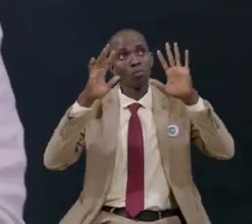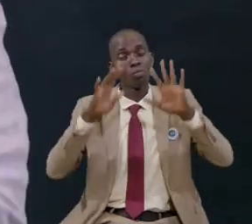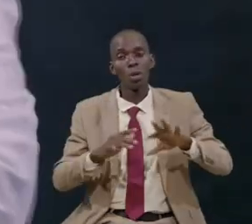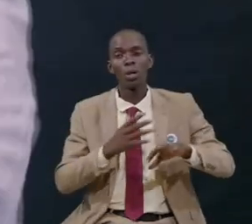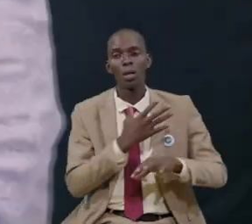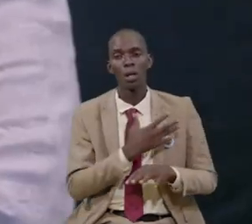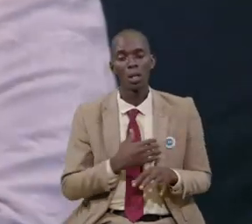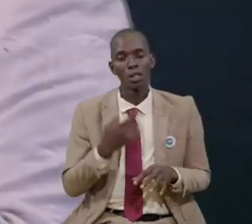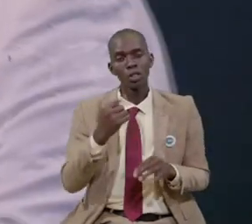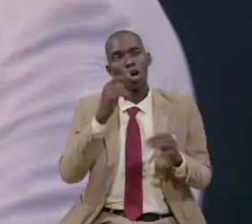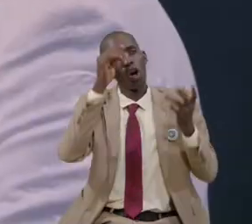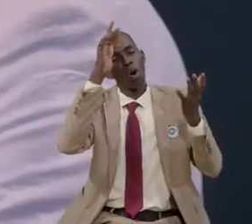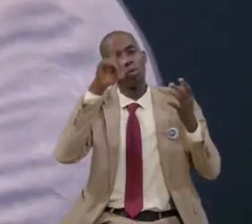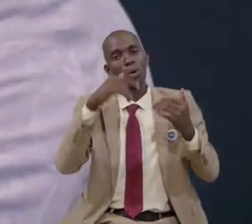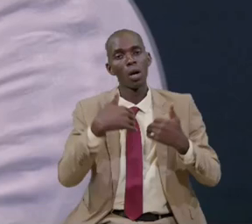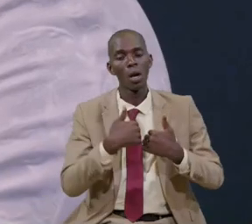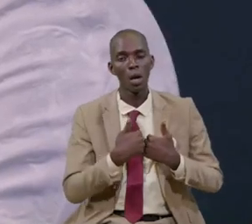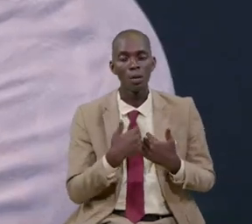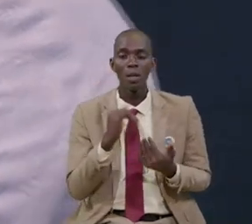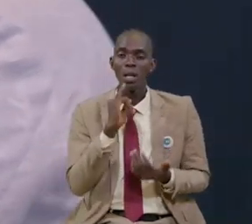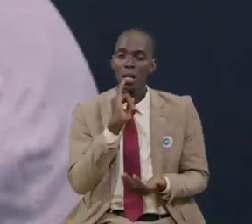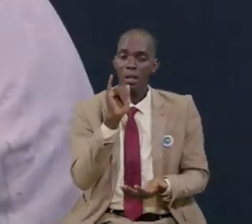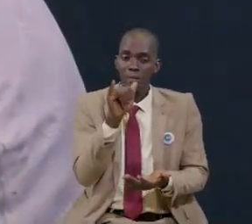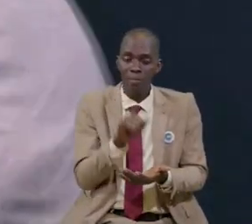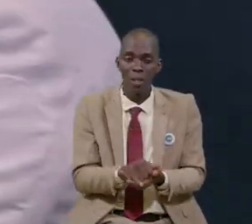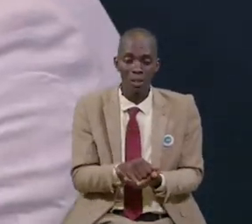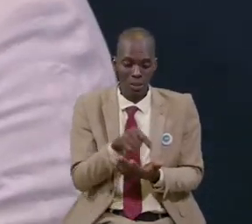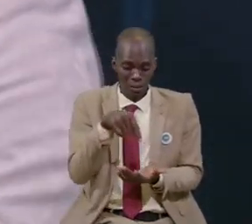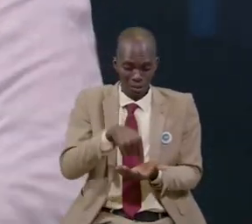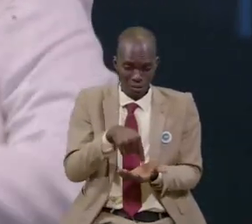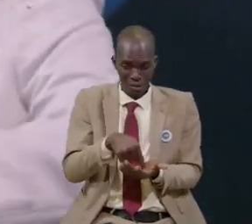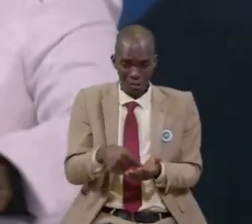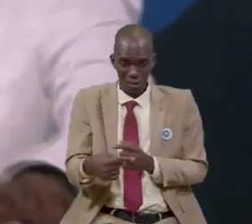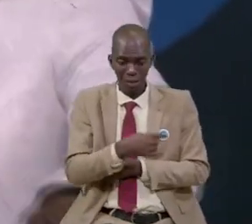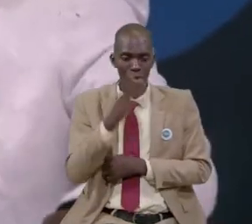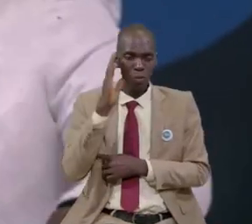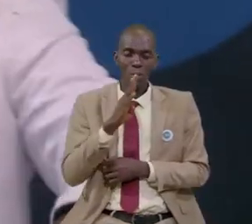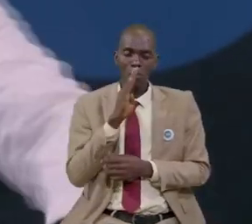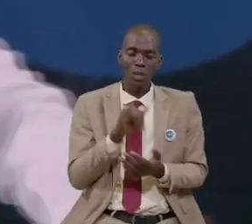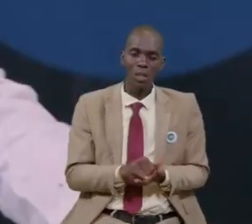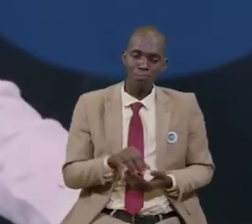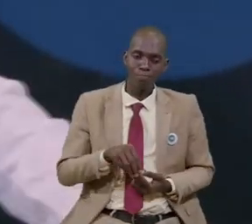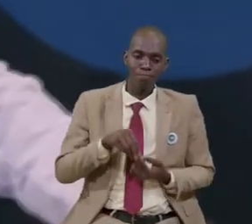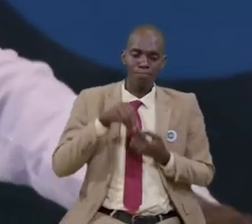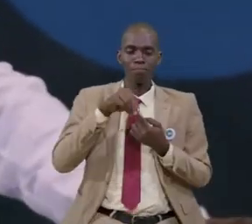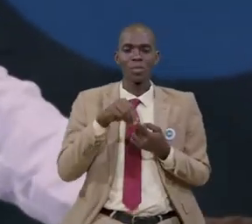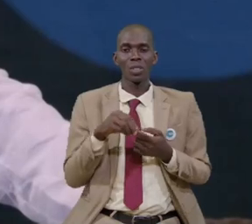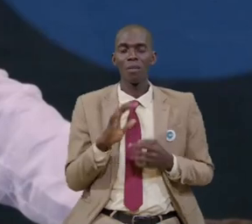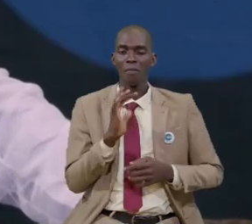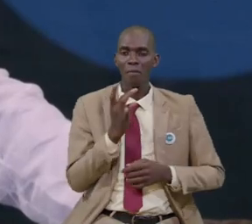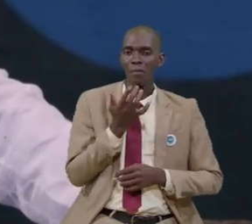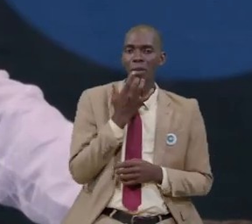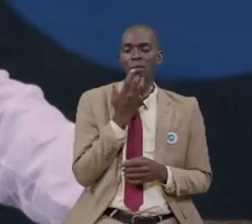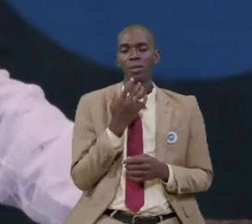l'attente que vous avez, c'est que aujourd'hui soit le jour là où ces promesses